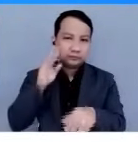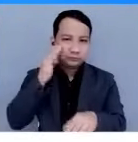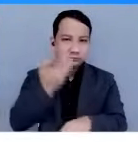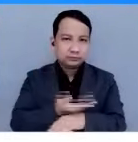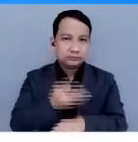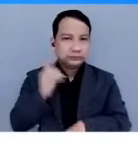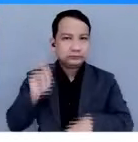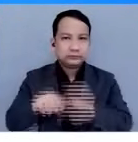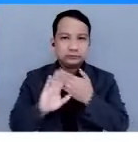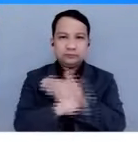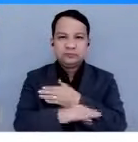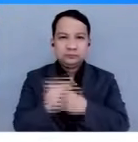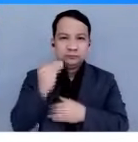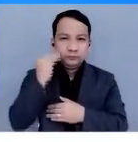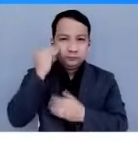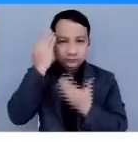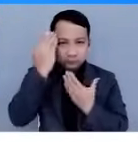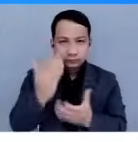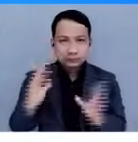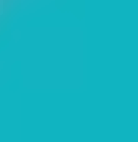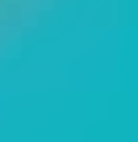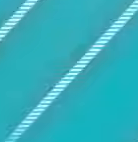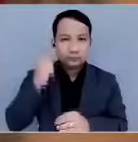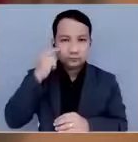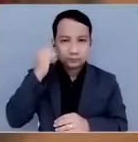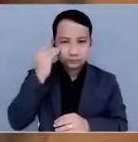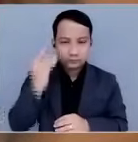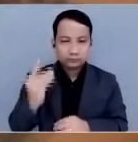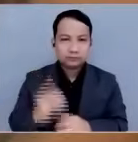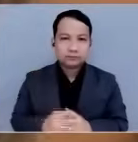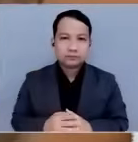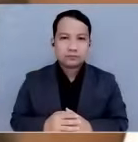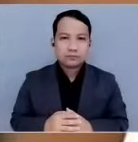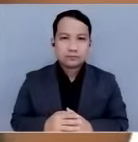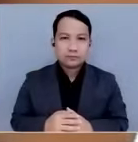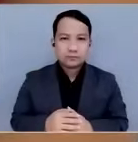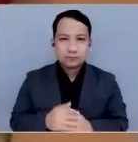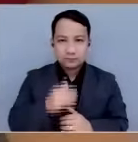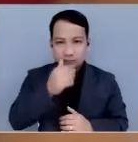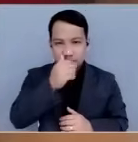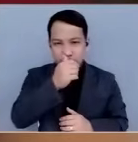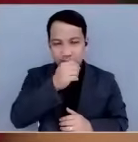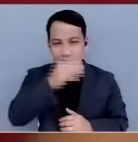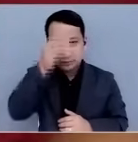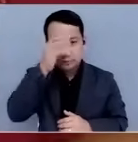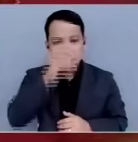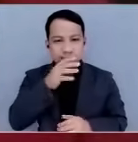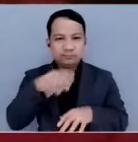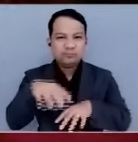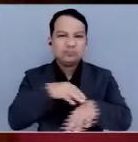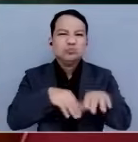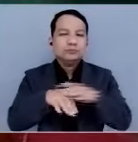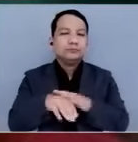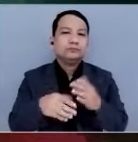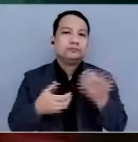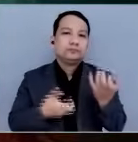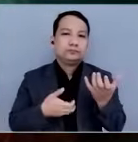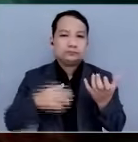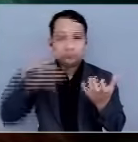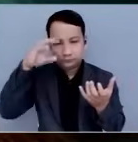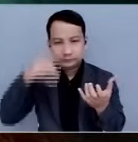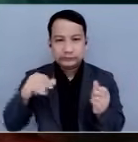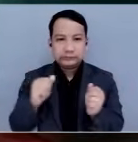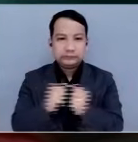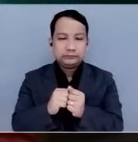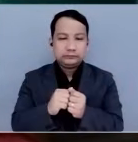Nasa frontline ng balitang yan, si Gary De Leon. Pangi ang mga pares ng tsinelas ng kanyang dalawang anak na lalaki, ang alaalang